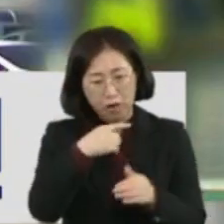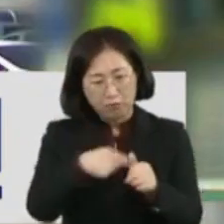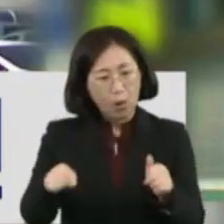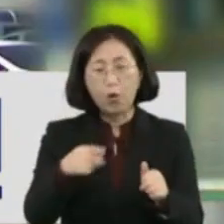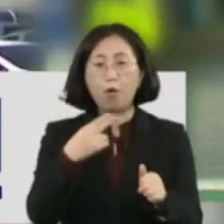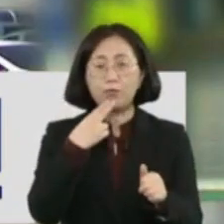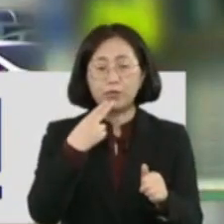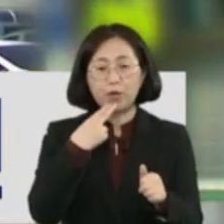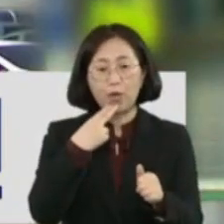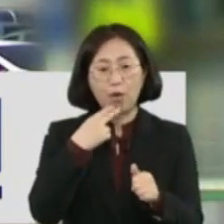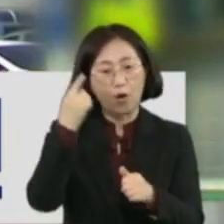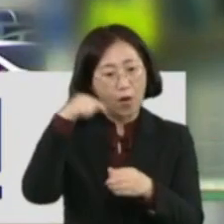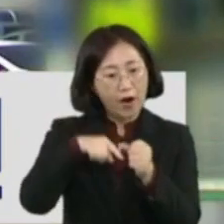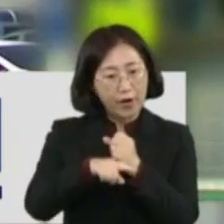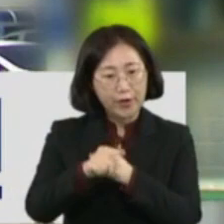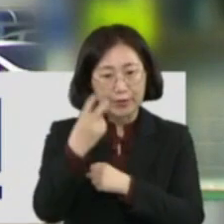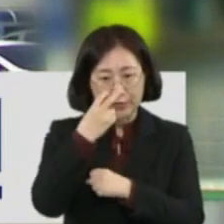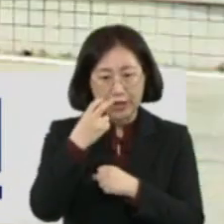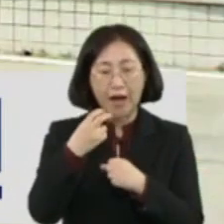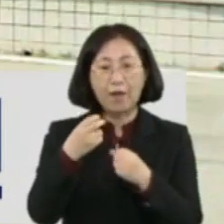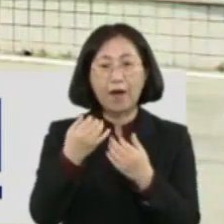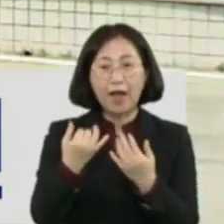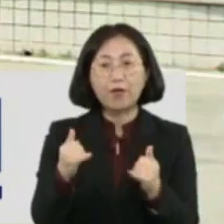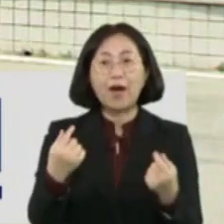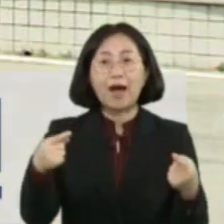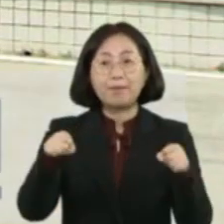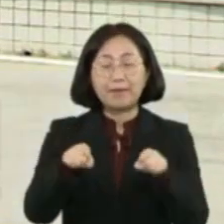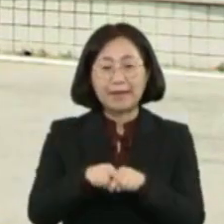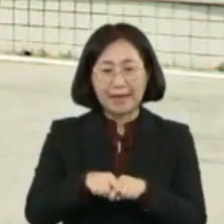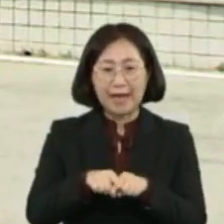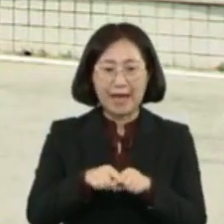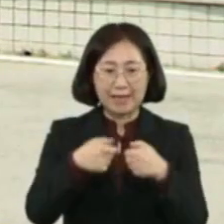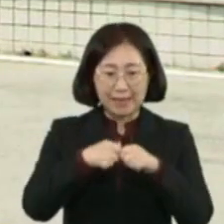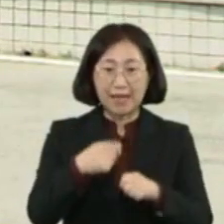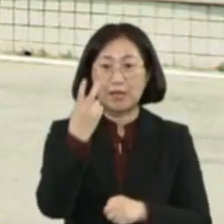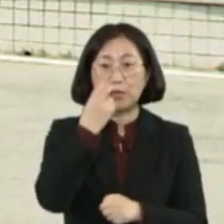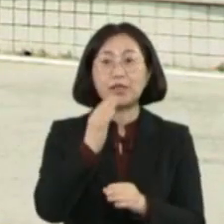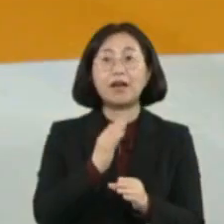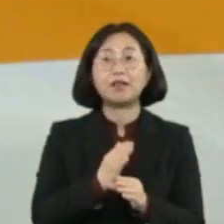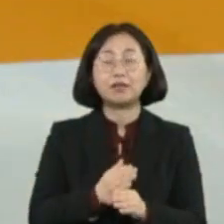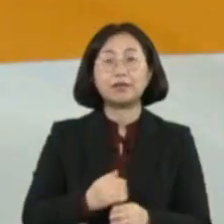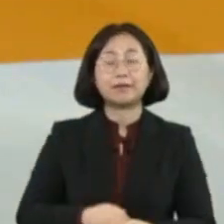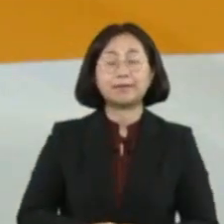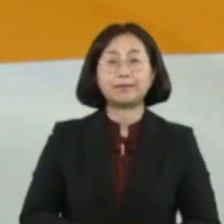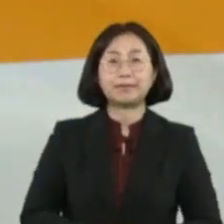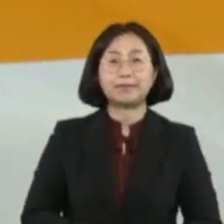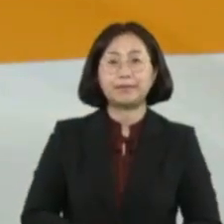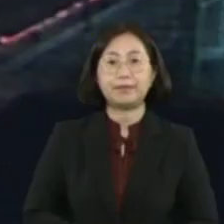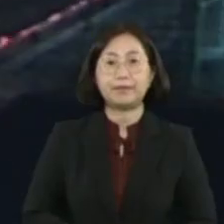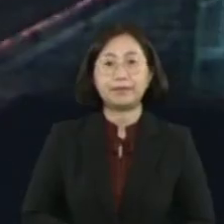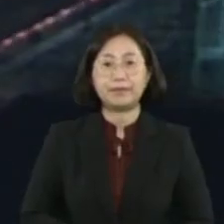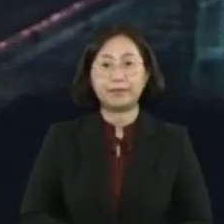없었다며 국립과학수사연구원과 정확한 사건 경위를 조사하기로 했습니다.